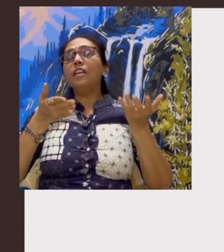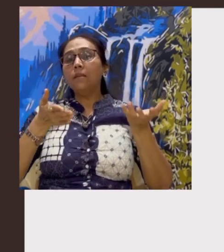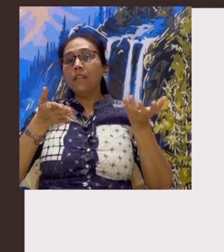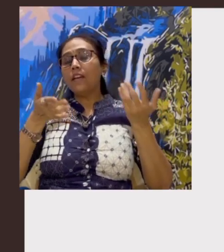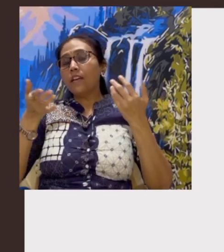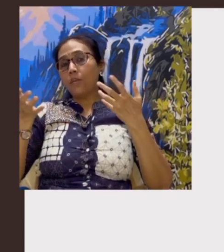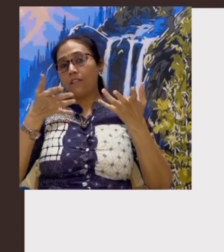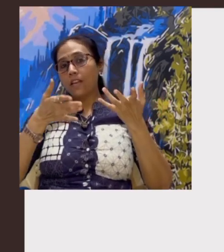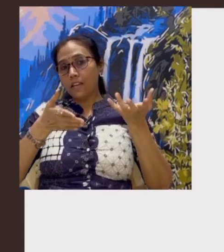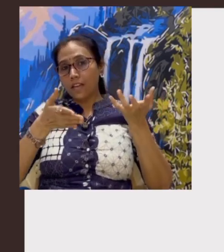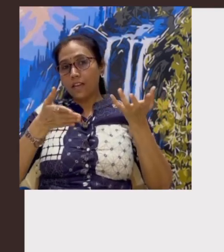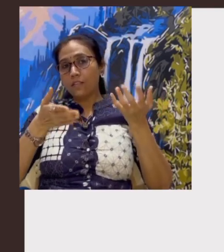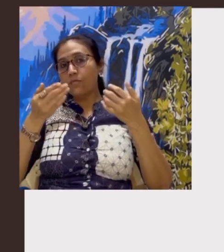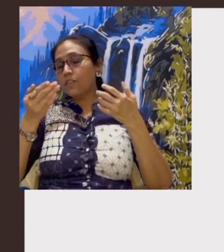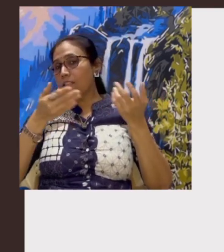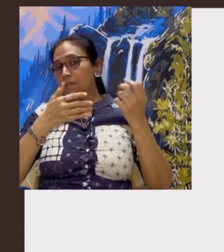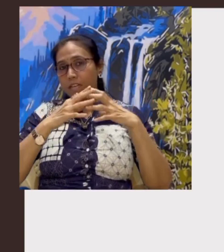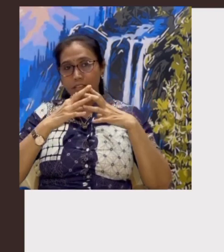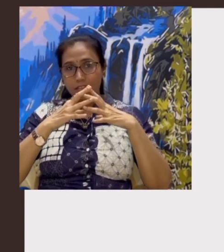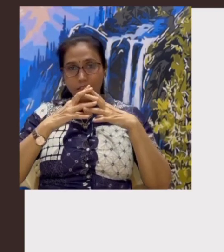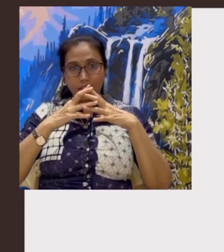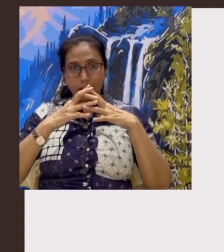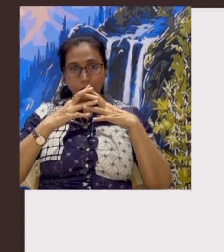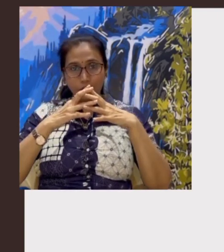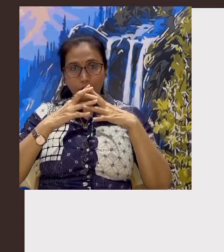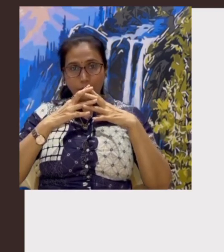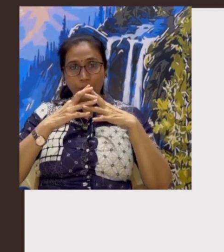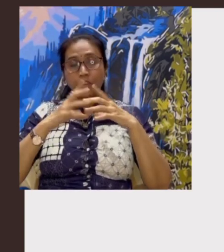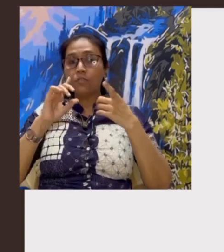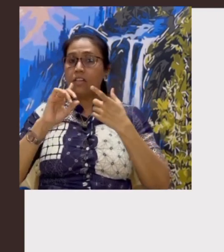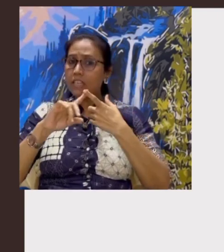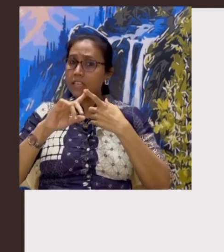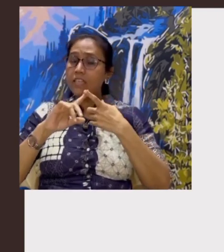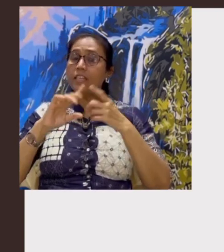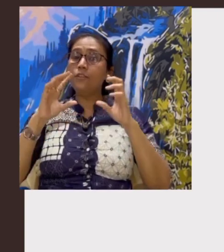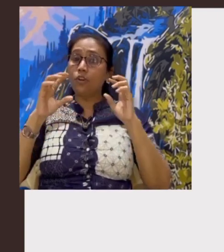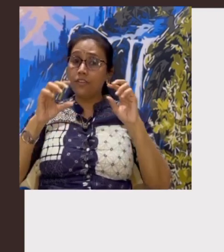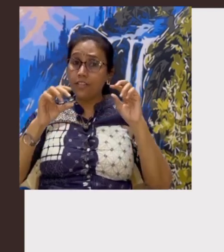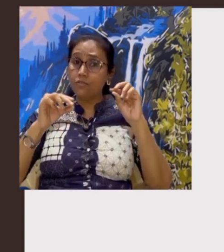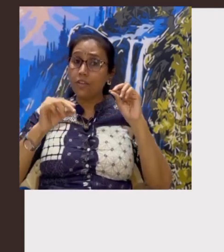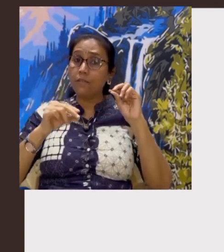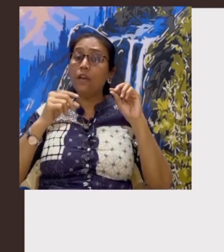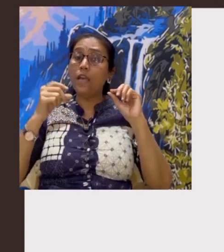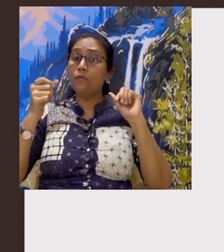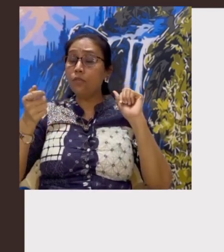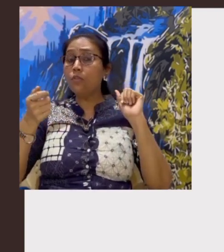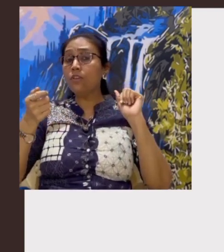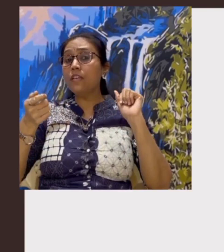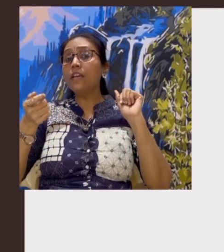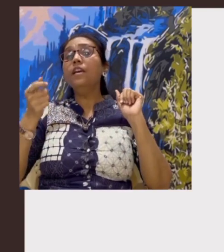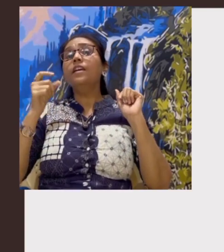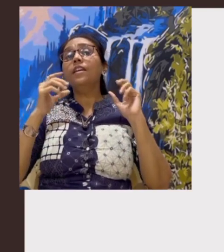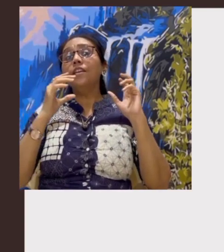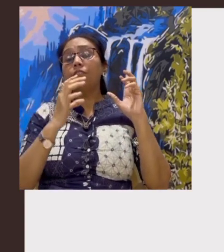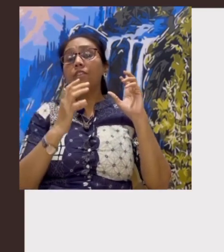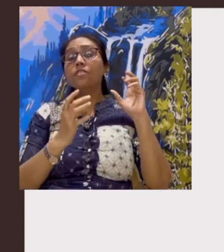नहीं मिलता कि वो एक्वायर करेगा तो वो कैसे बना सकता था ऐसे प्रोजेक्ट. तो कहीं ना कहीं ये डॉक्ट्रिन जो है वो हेल्पफुल हो रही है